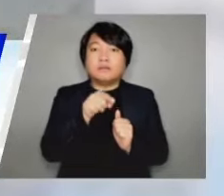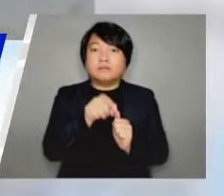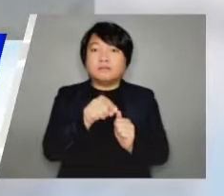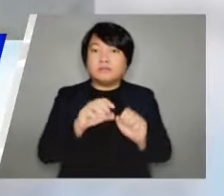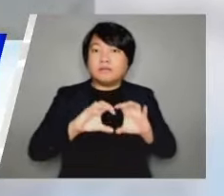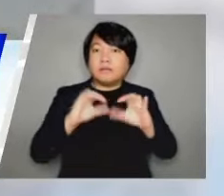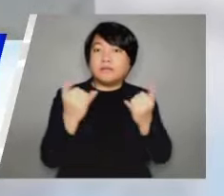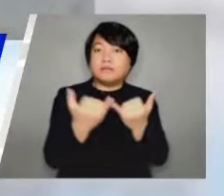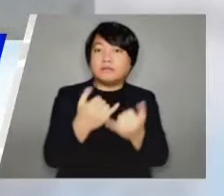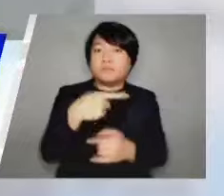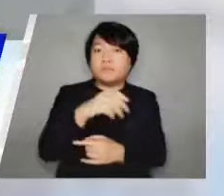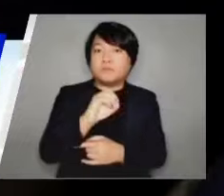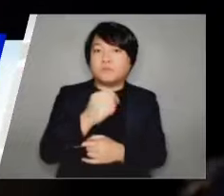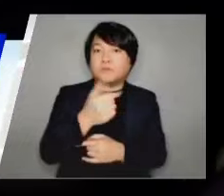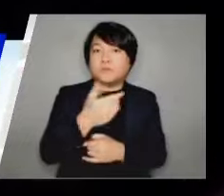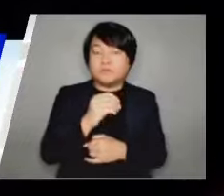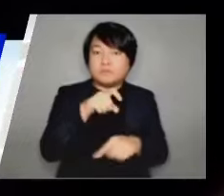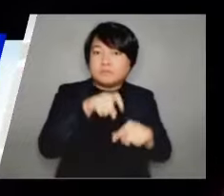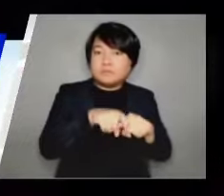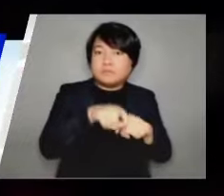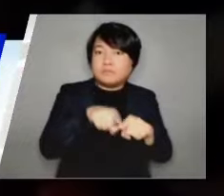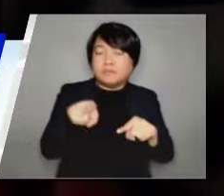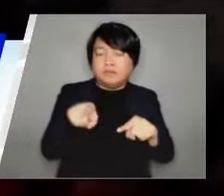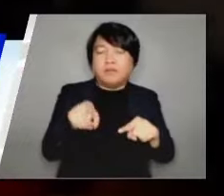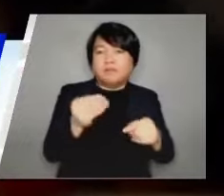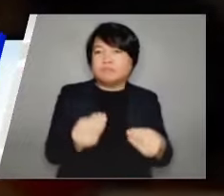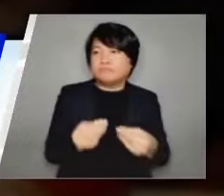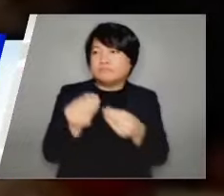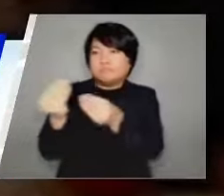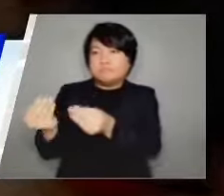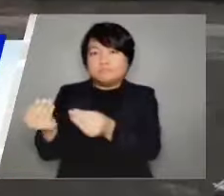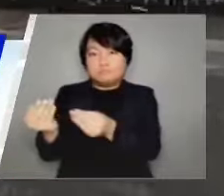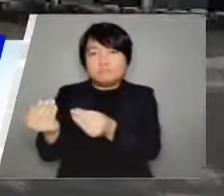nagpapaupa sa mga establishmentong nag-ooperate sa niraid na compound.